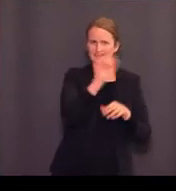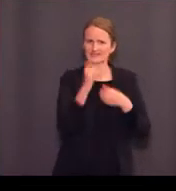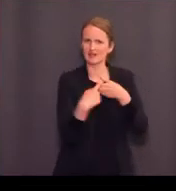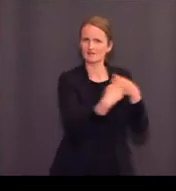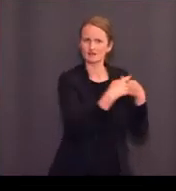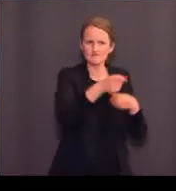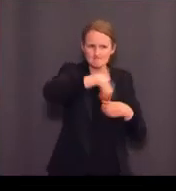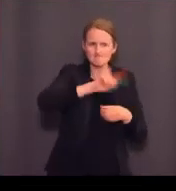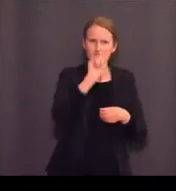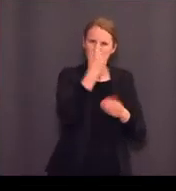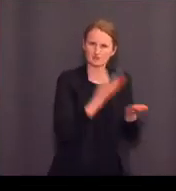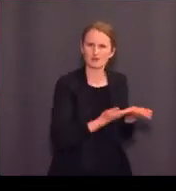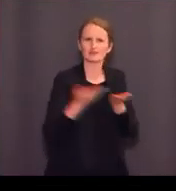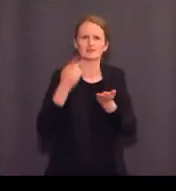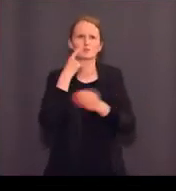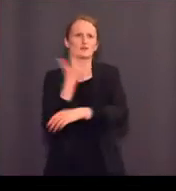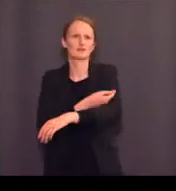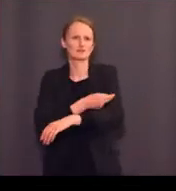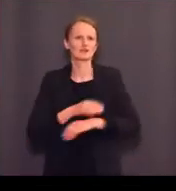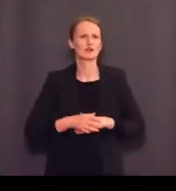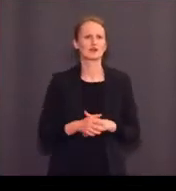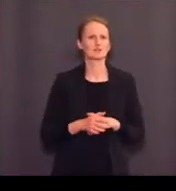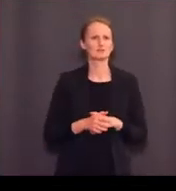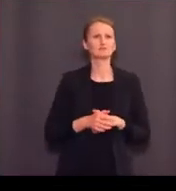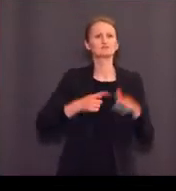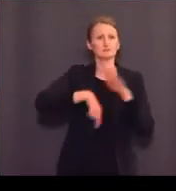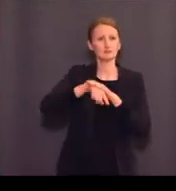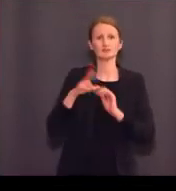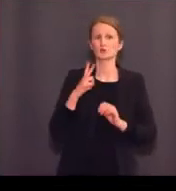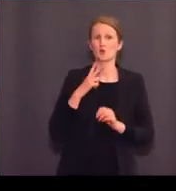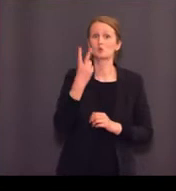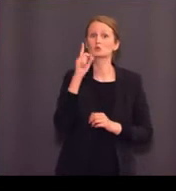risque. Ils compléteront donc cette liste progressivement.